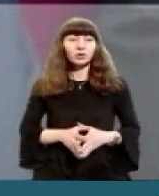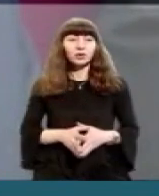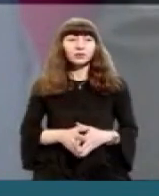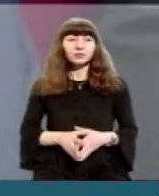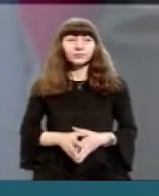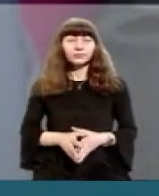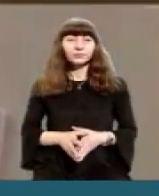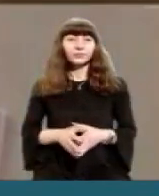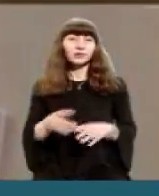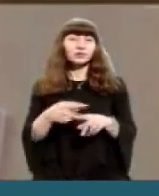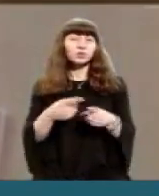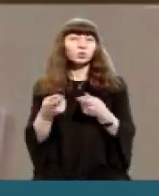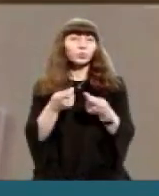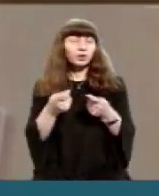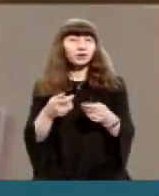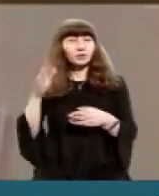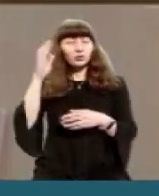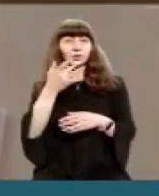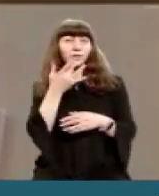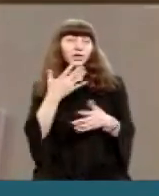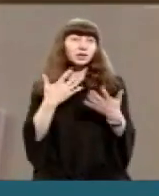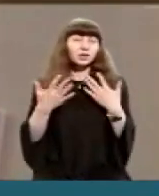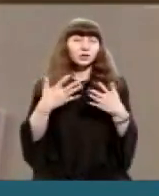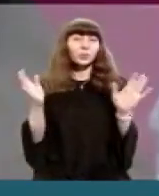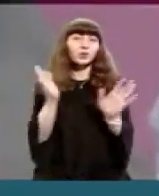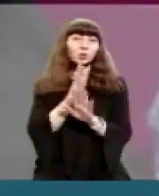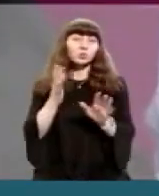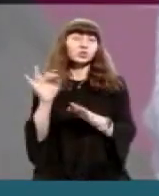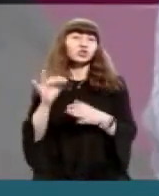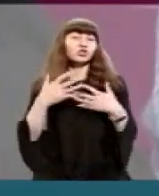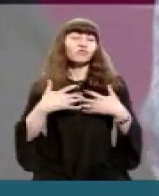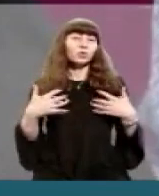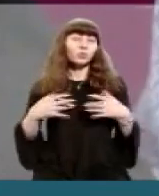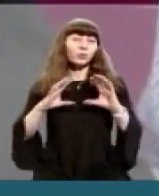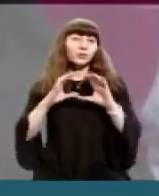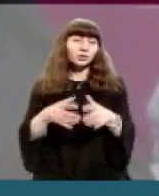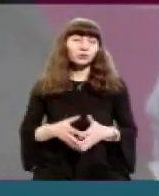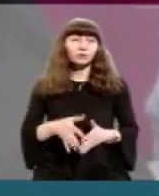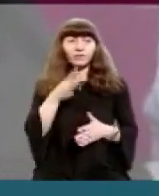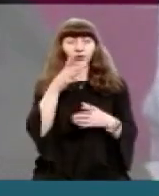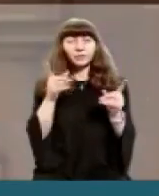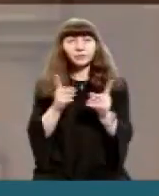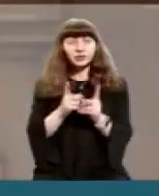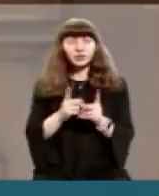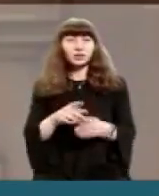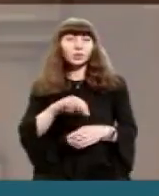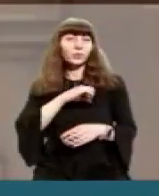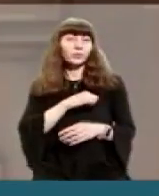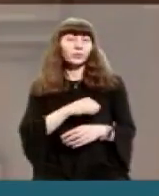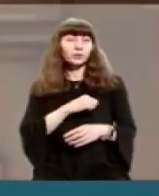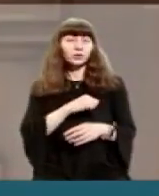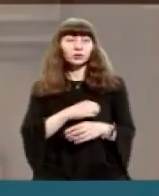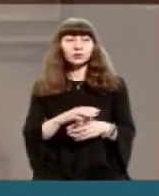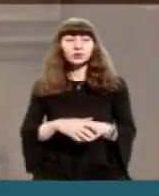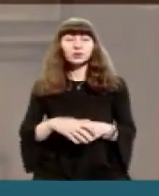управления водными ресурсами и бережного отношения к природе и животному миру. На встрече с коллективом Министерства юстиции премьер-министр